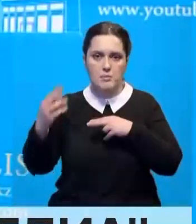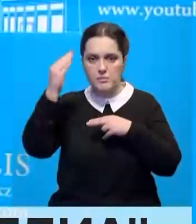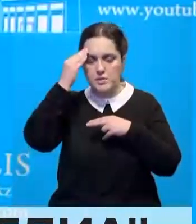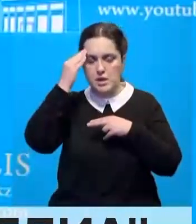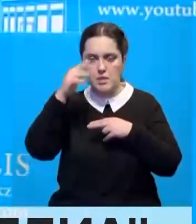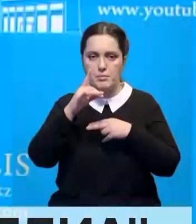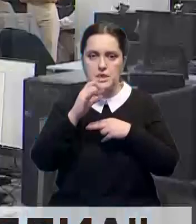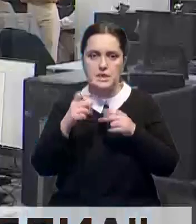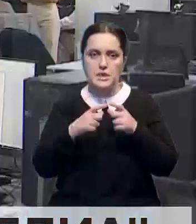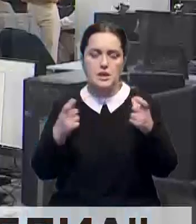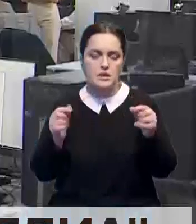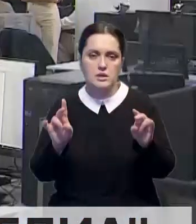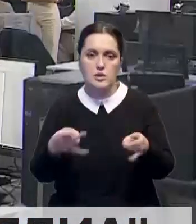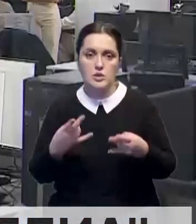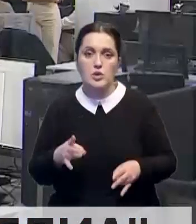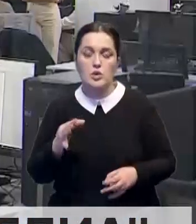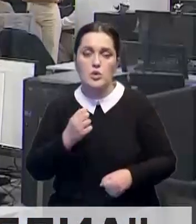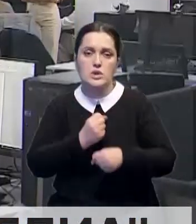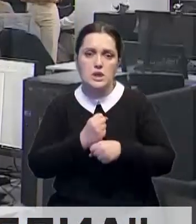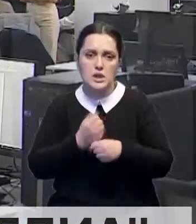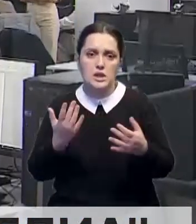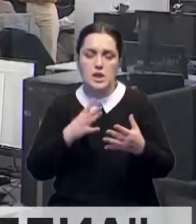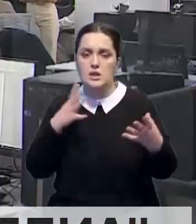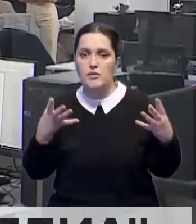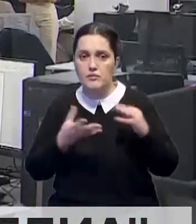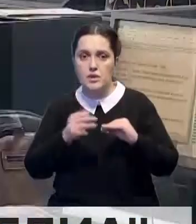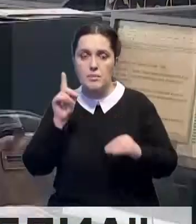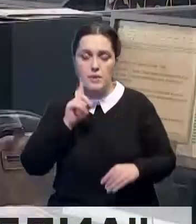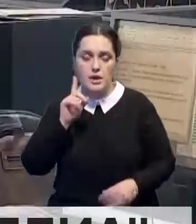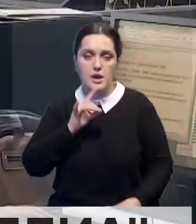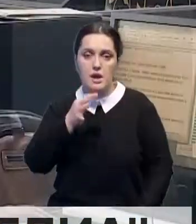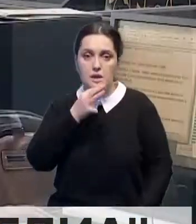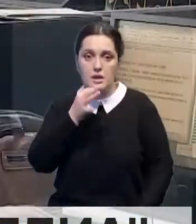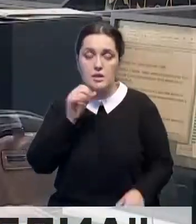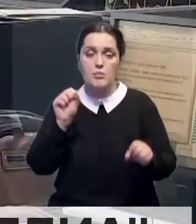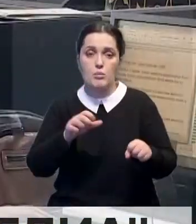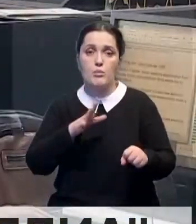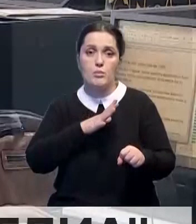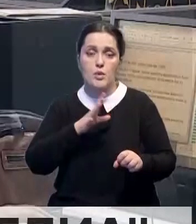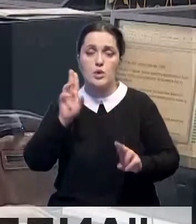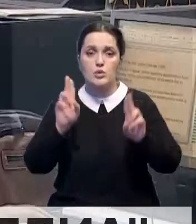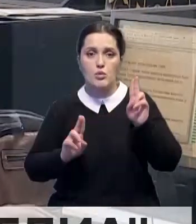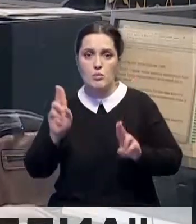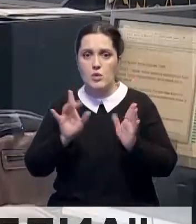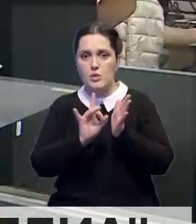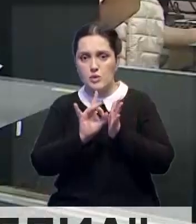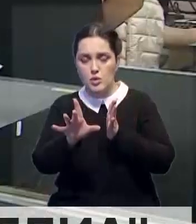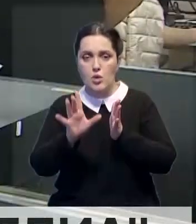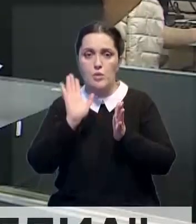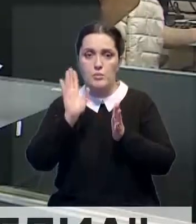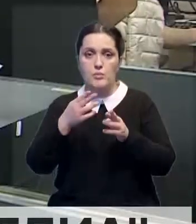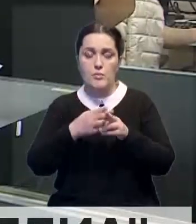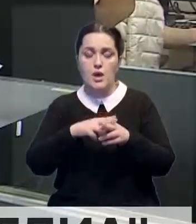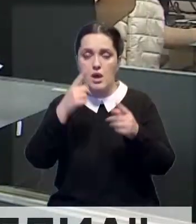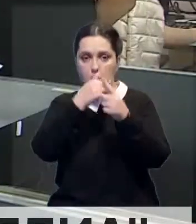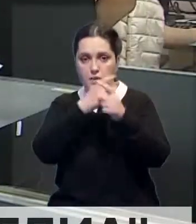не быть в законе. Но делать какие-то выводы еще рано. Вполне возможно, что норму и вовсе исключат, отметила министр